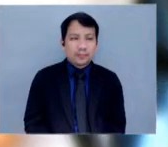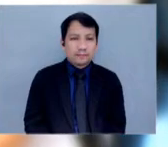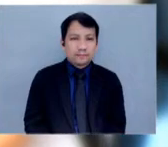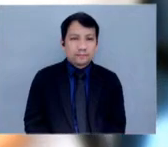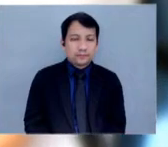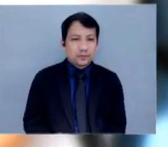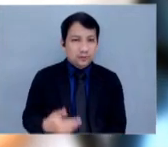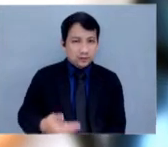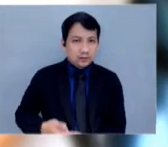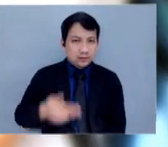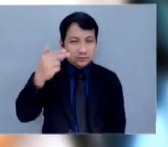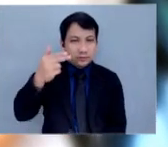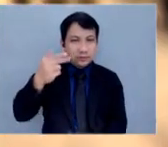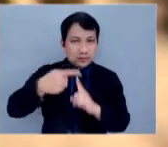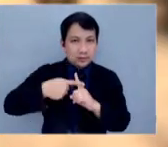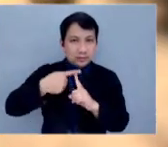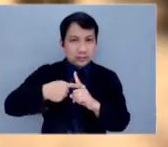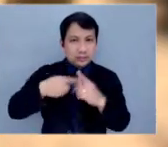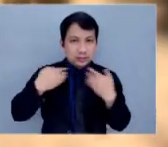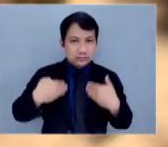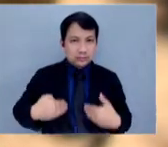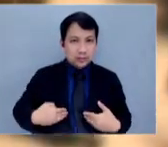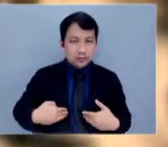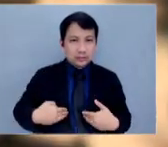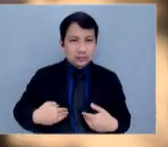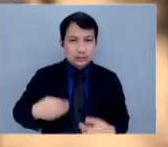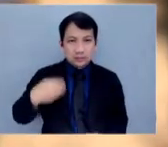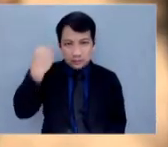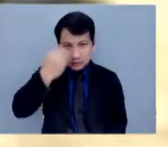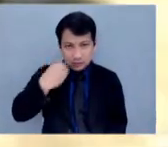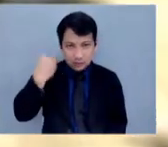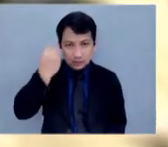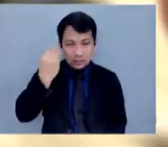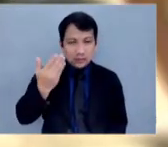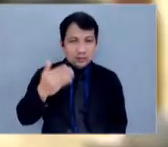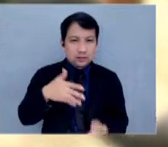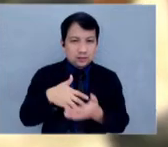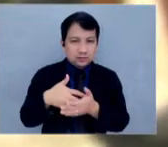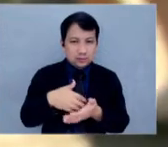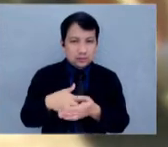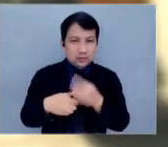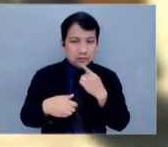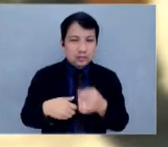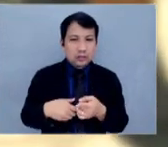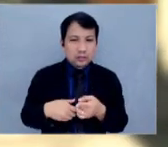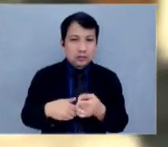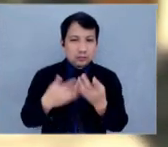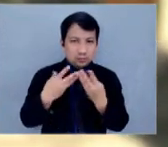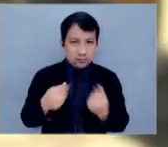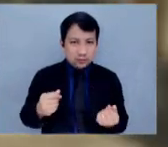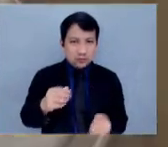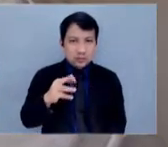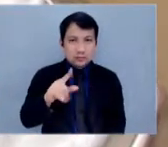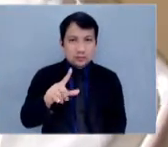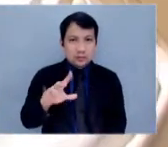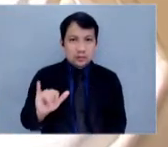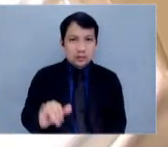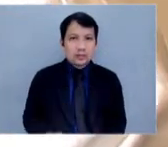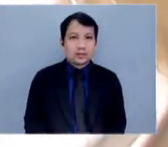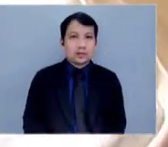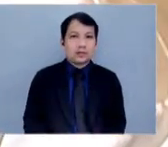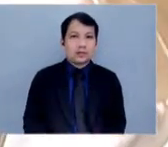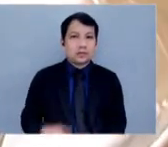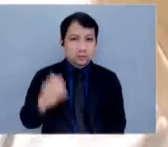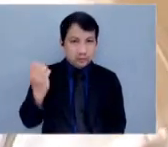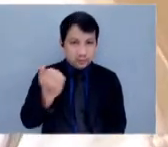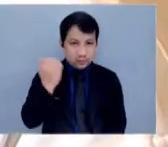ng temperatura ng katawan, pagkahilo, panghihina at kapag nawalan ng malay. Ang emergency kasi pag